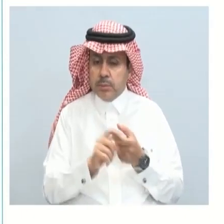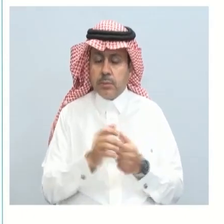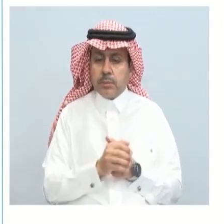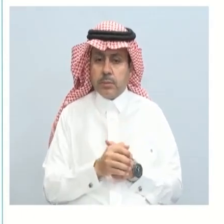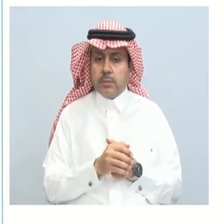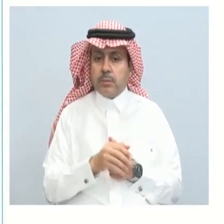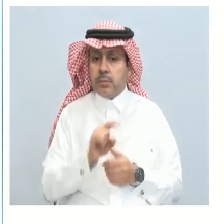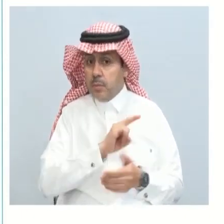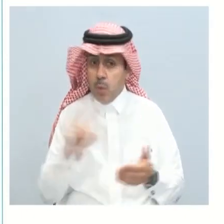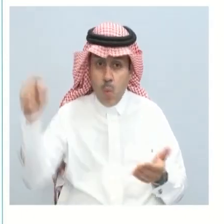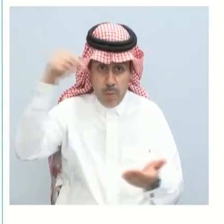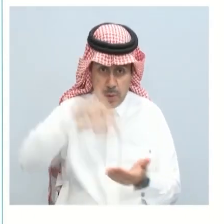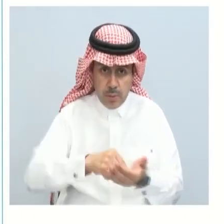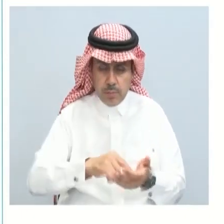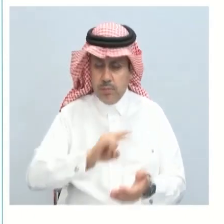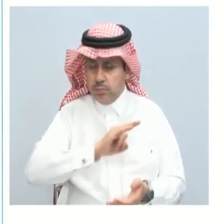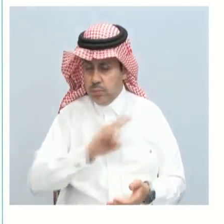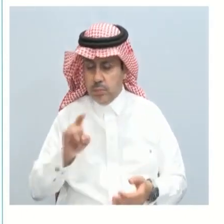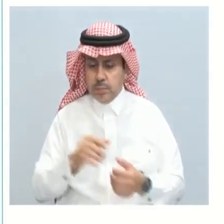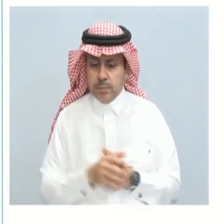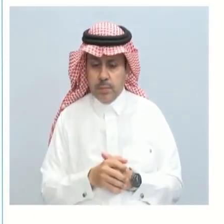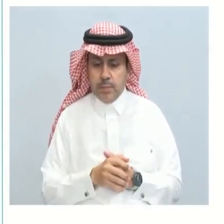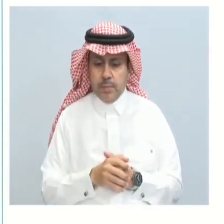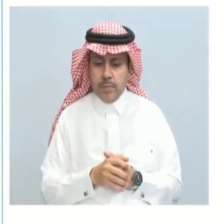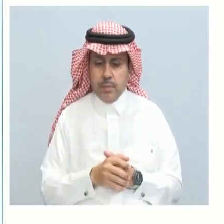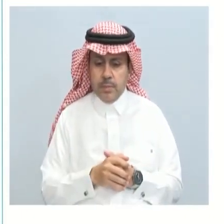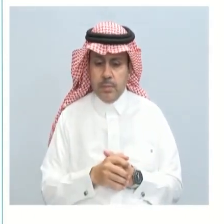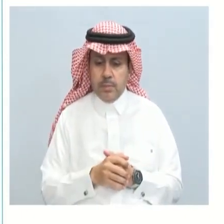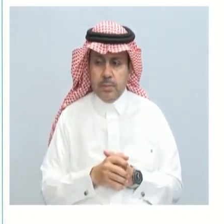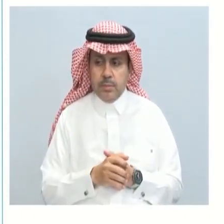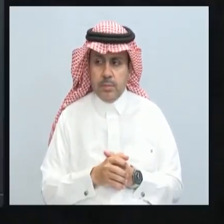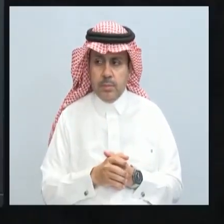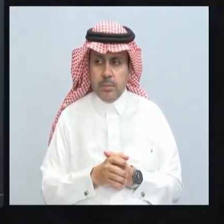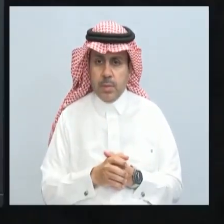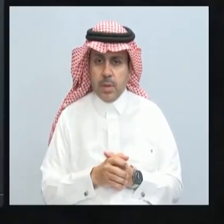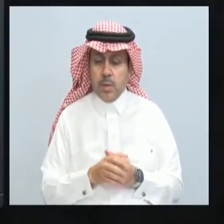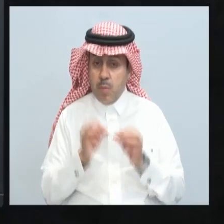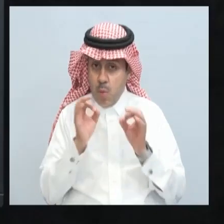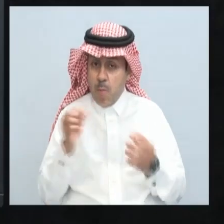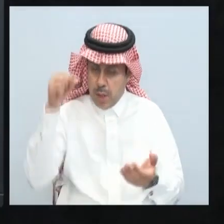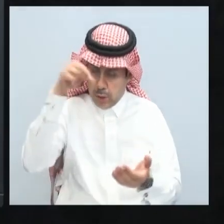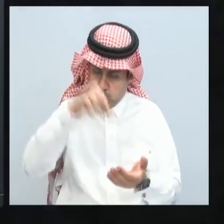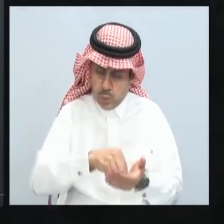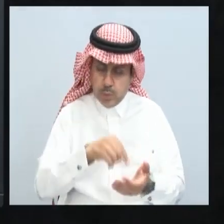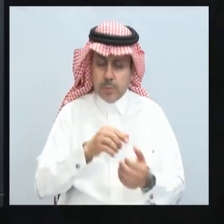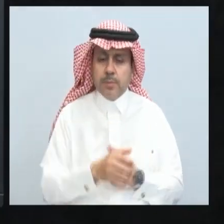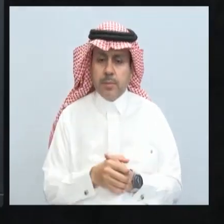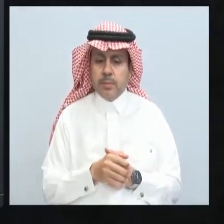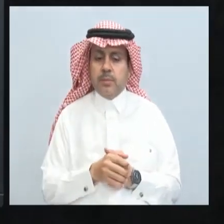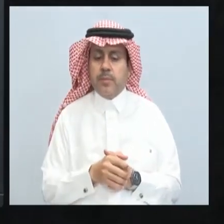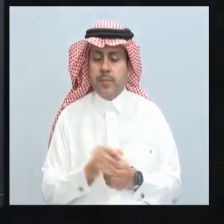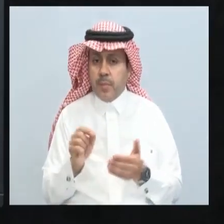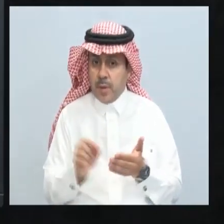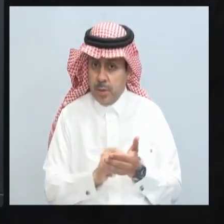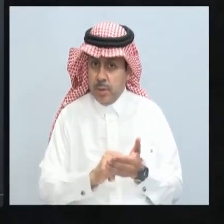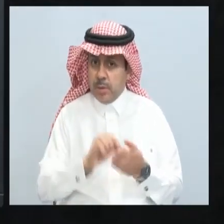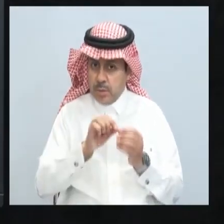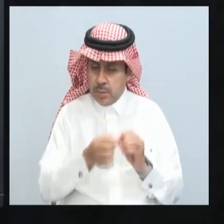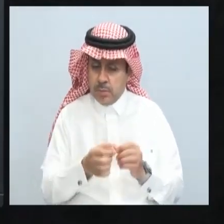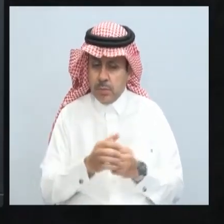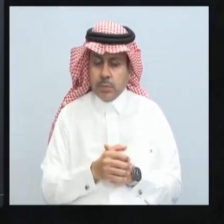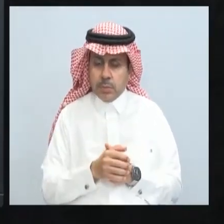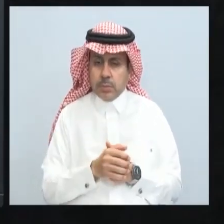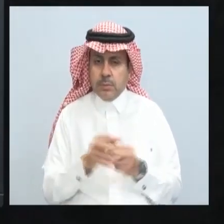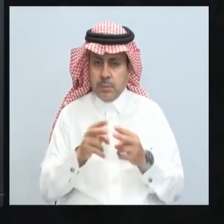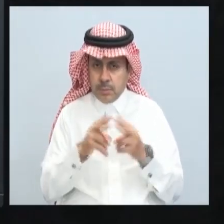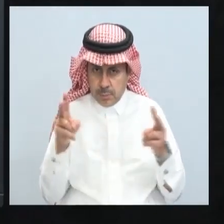ولم يدخل بها فلا تحرم عليه ابنتها اذا لابد من الدخول ولا يكفي فيه مجرد العقد كما